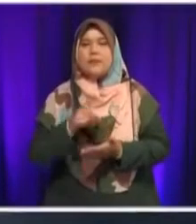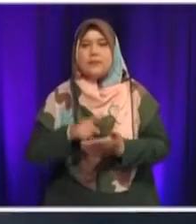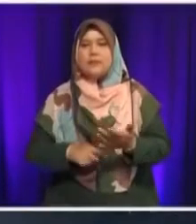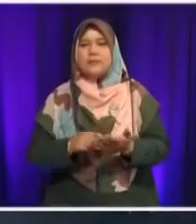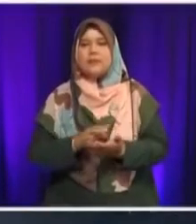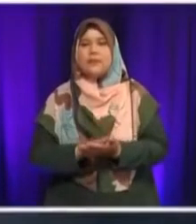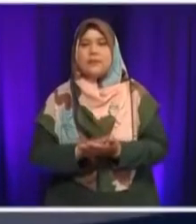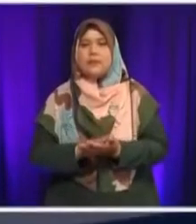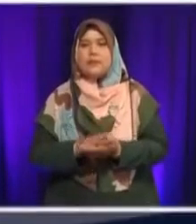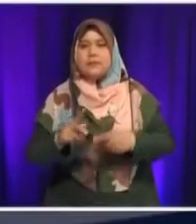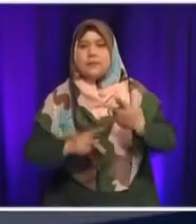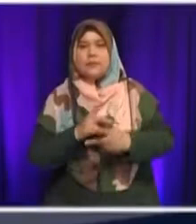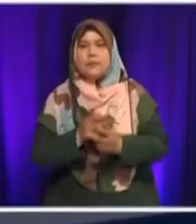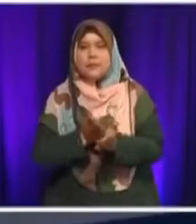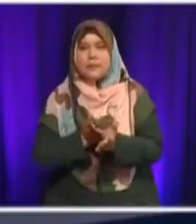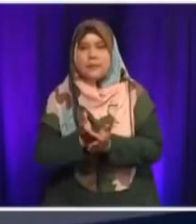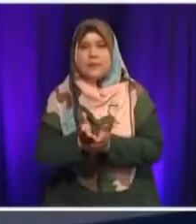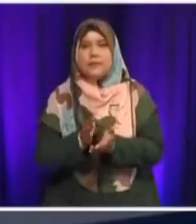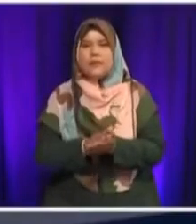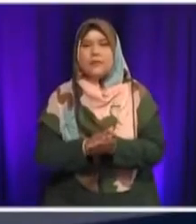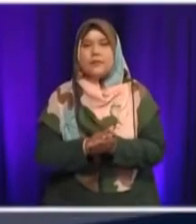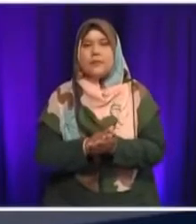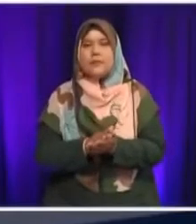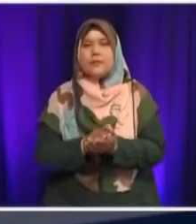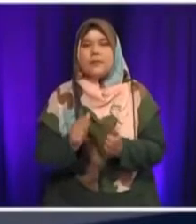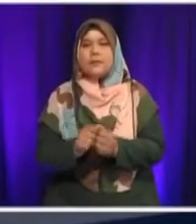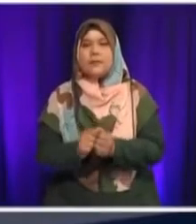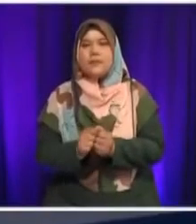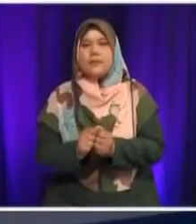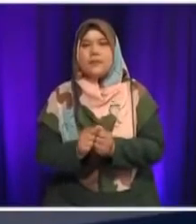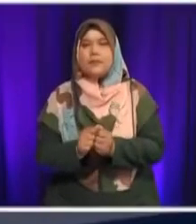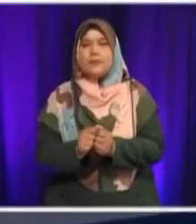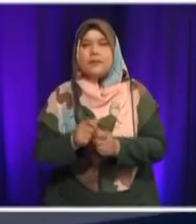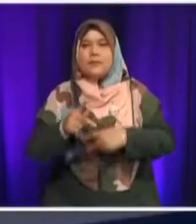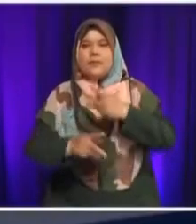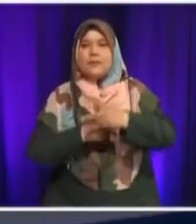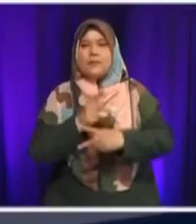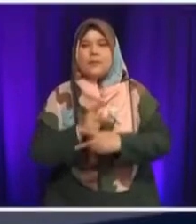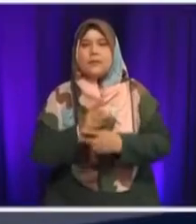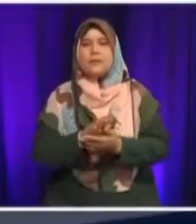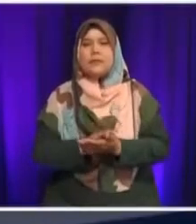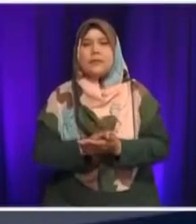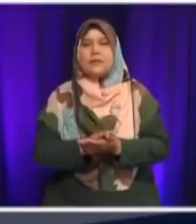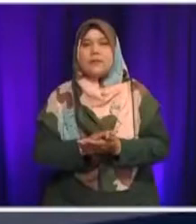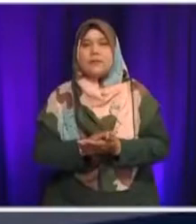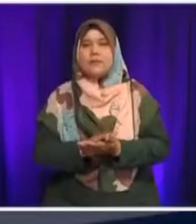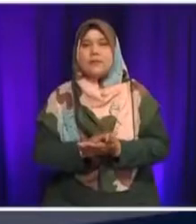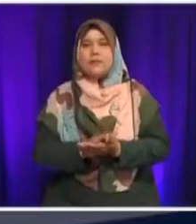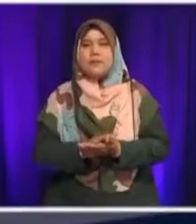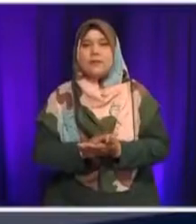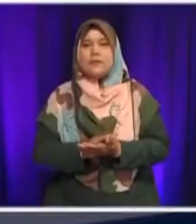kita masih lagi terus dengan activity memproses tapi kita terus dalam proses